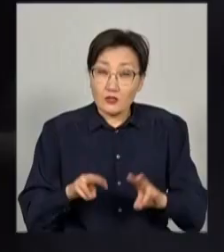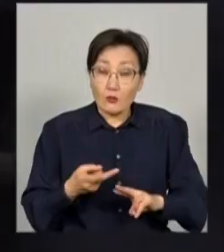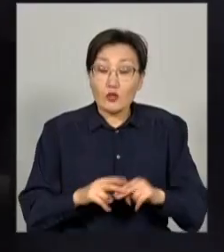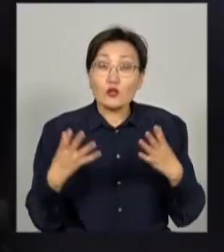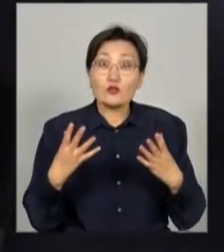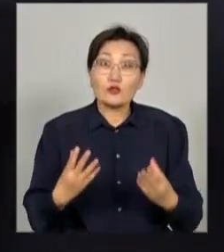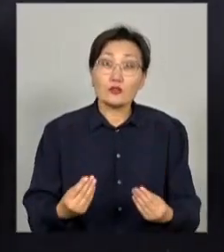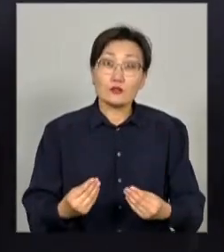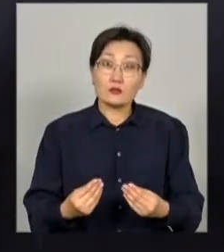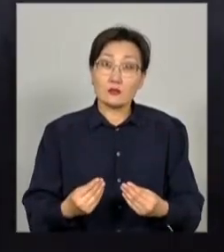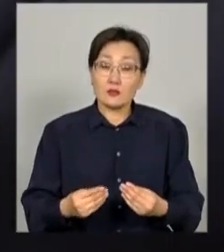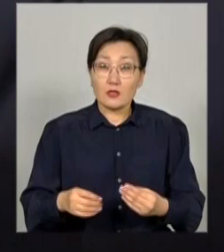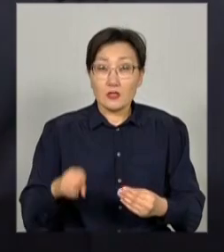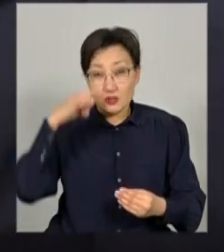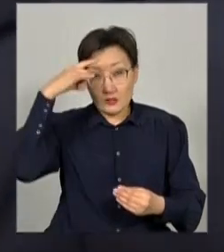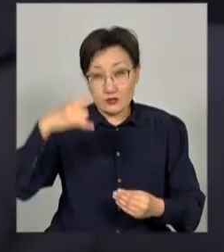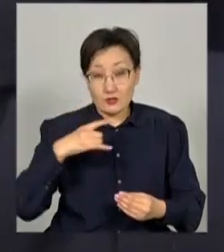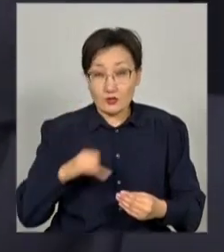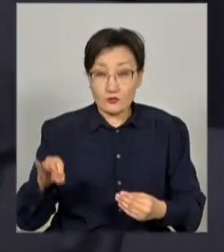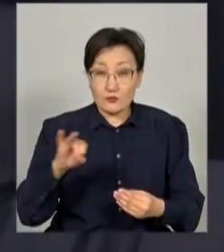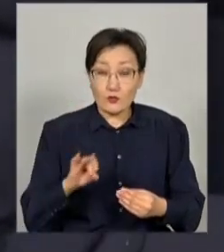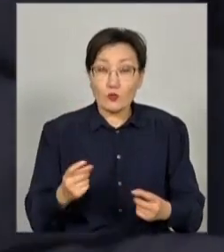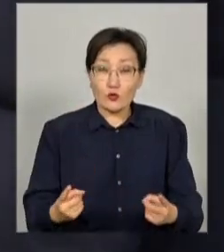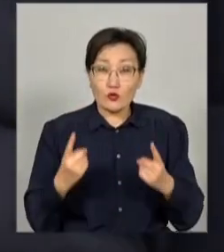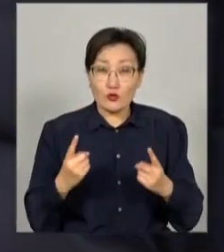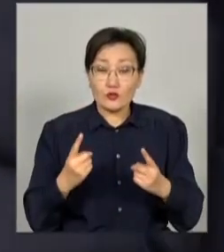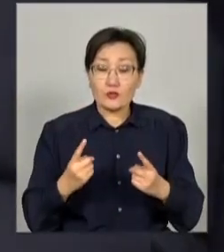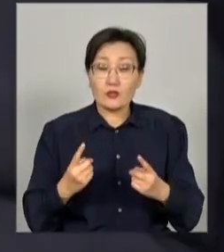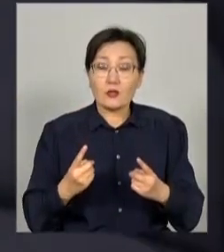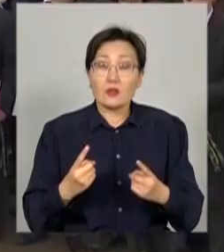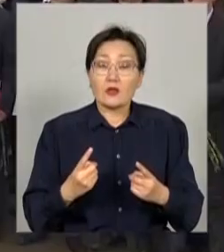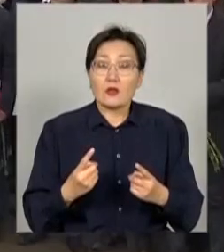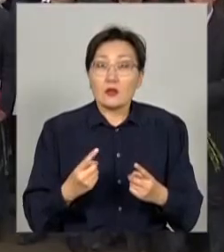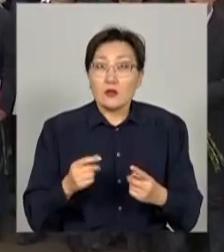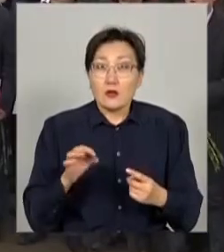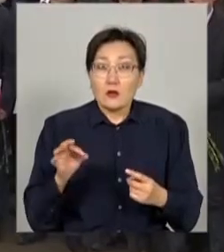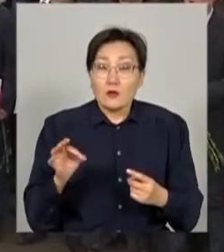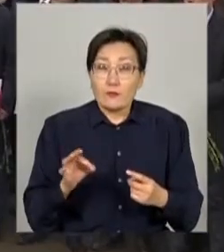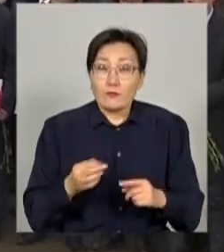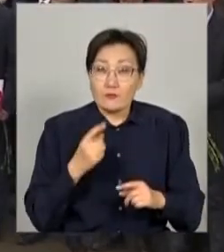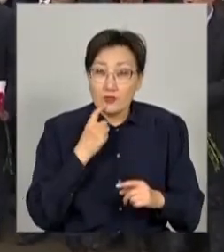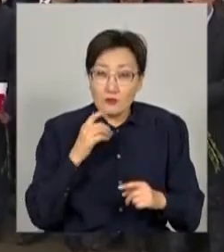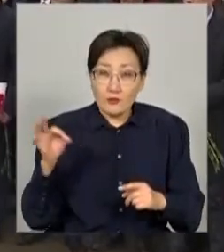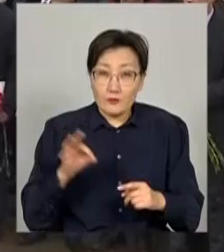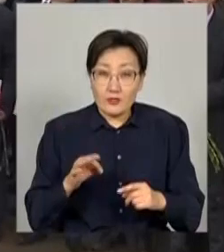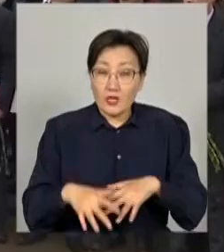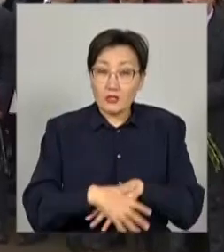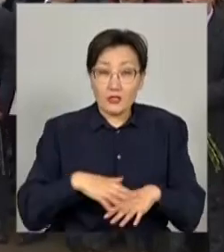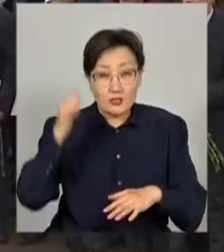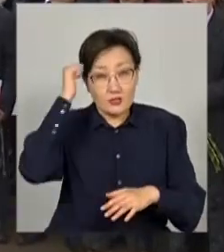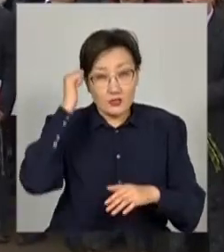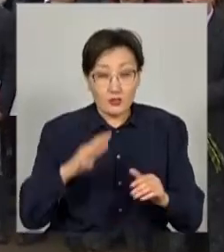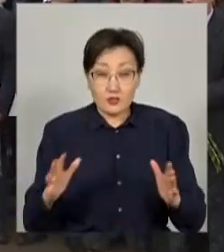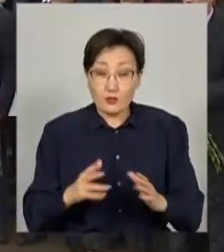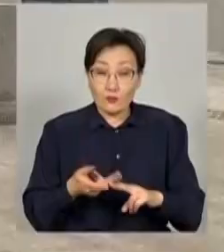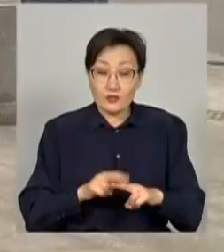күндер ел тарихындағы үлкен сынақ ретінде халқымыздың жадында сақталады. Сондықтан